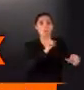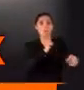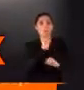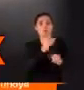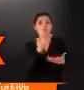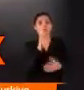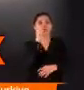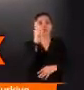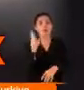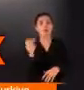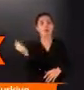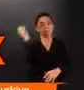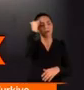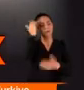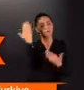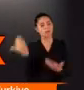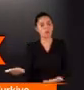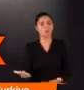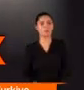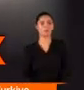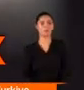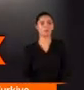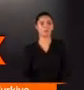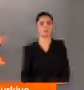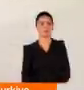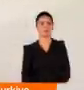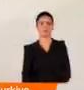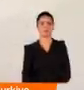Ama ne yazık ki son pişmanlık fayda etmedi.